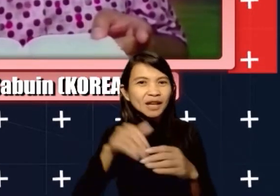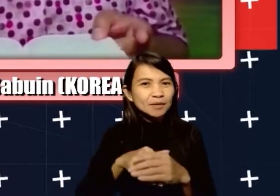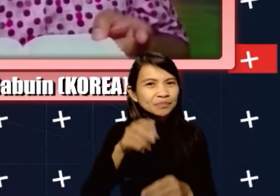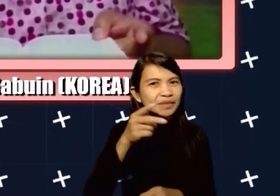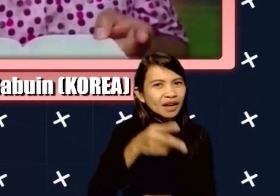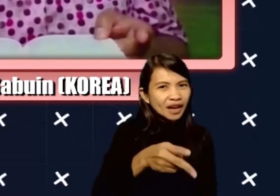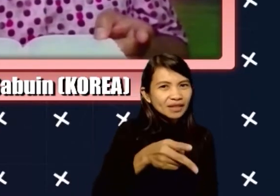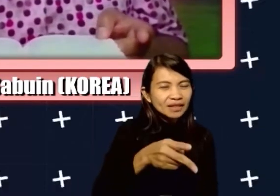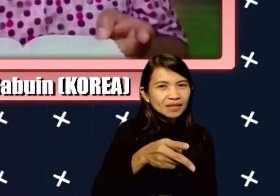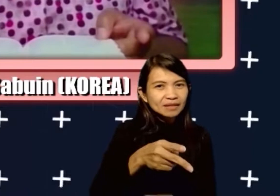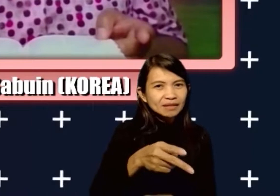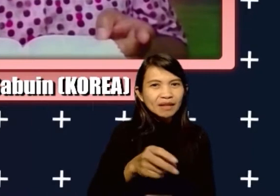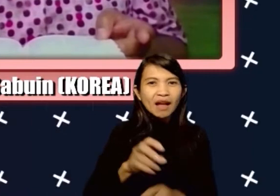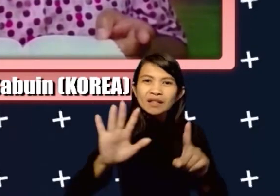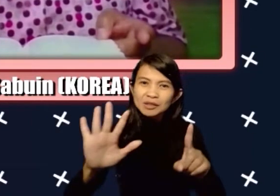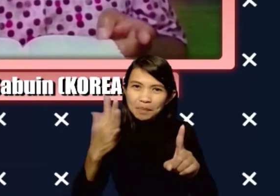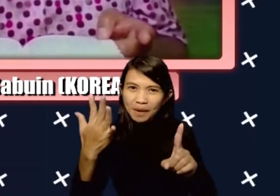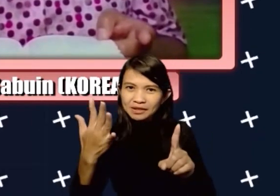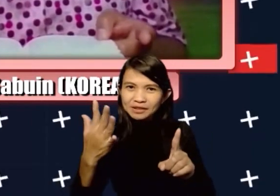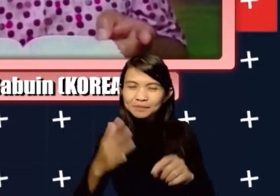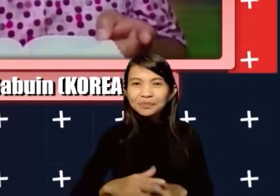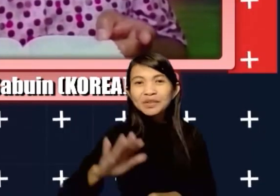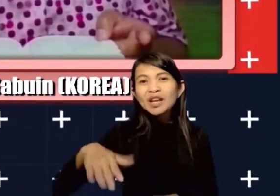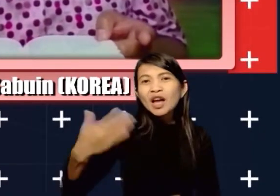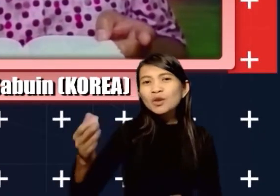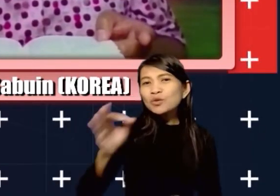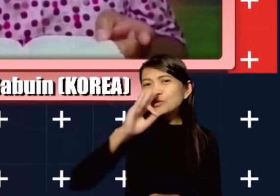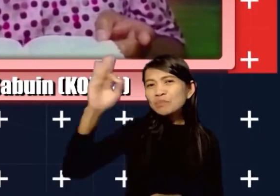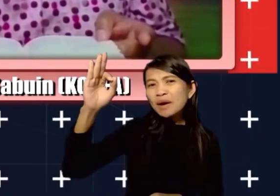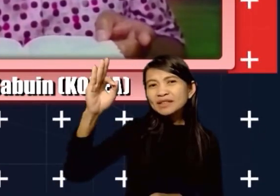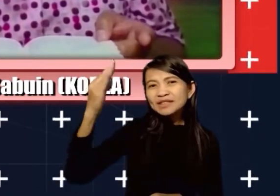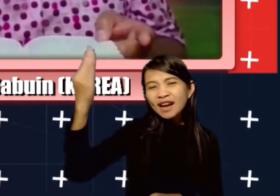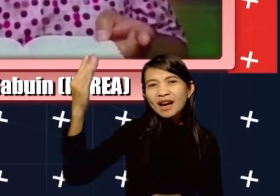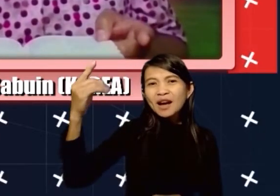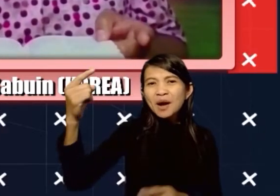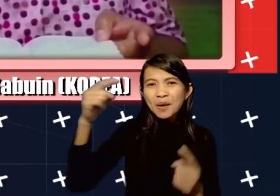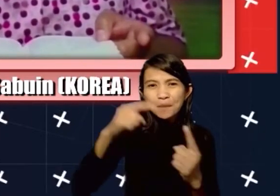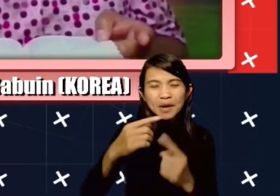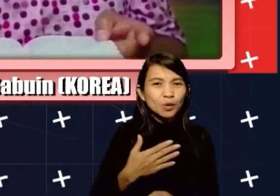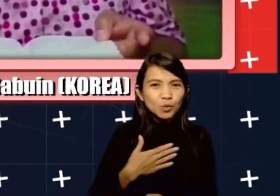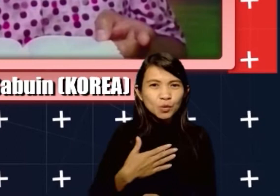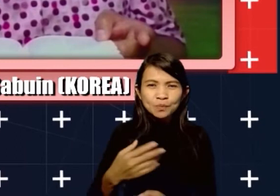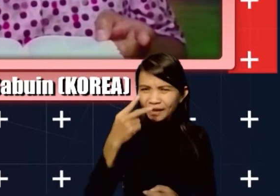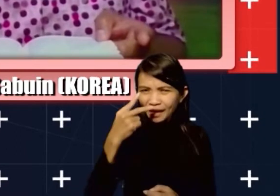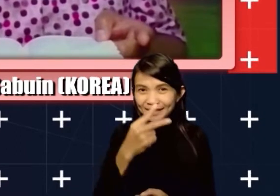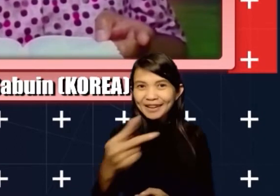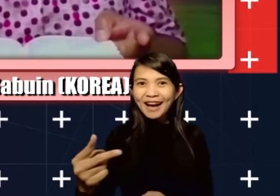ke-15, lalu firman-Nya kepadaku, lihat. Ini maknanya sekarang. Mengapa sampai